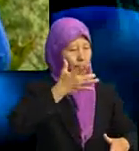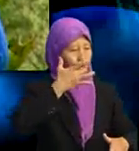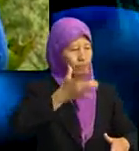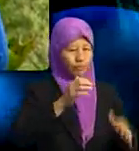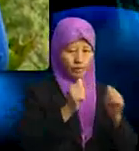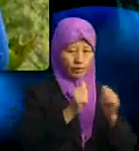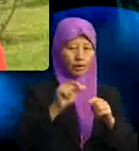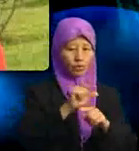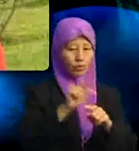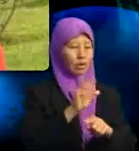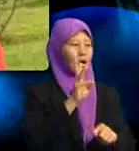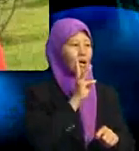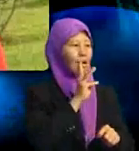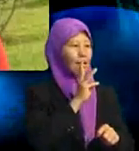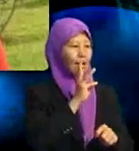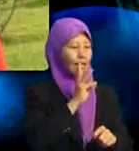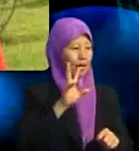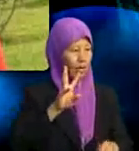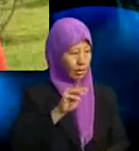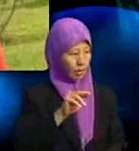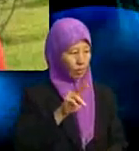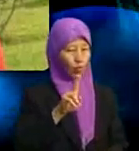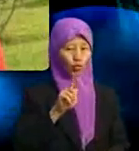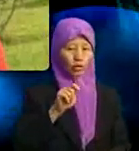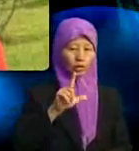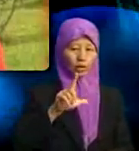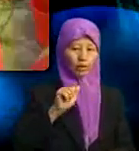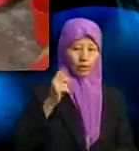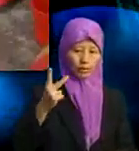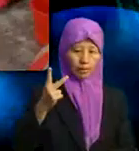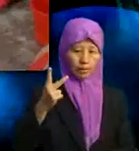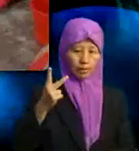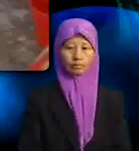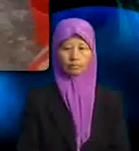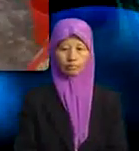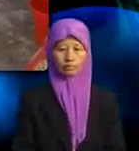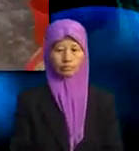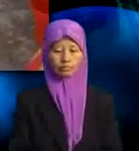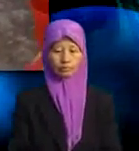dan rasa dengan menggunakan air mutlak.